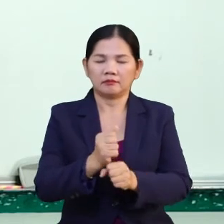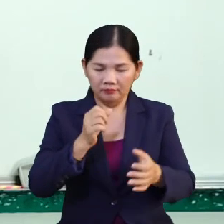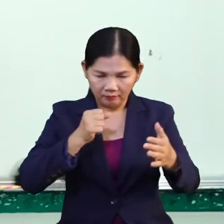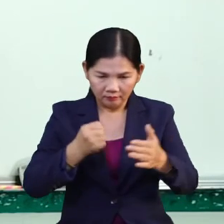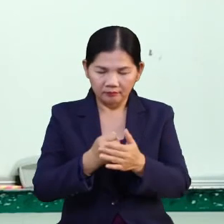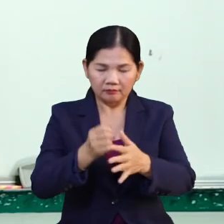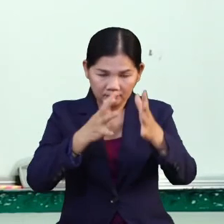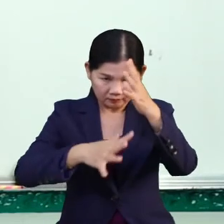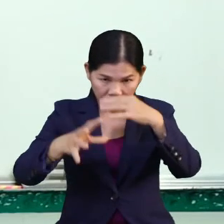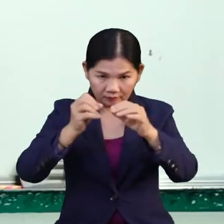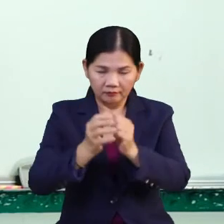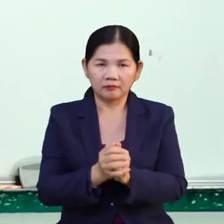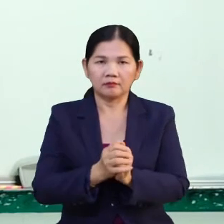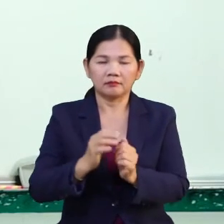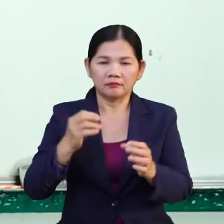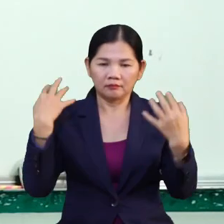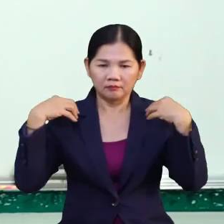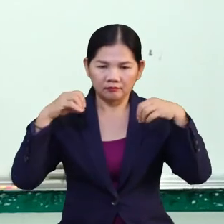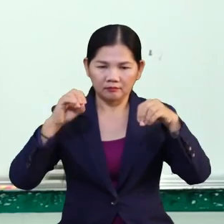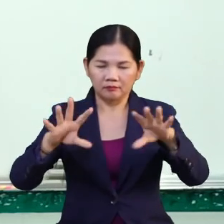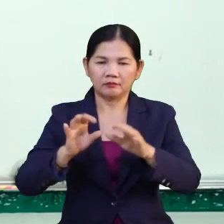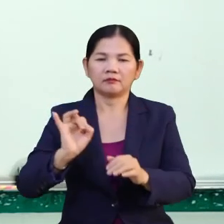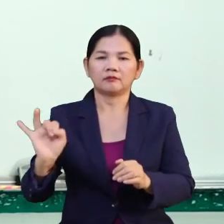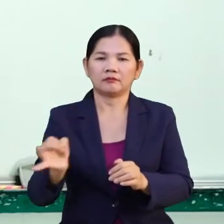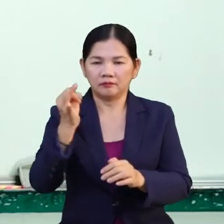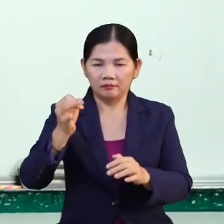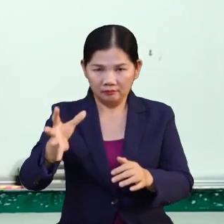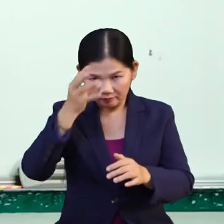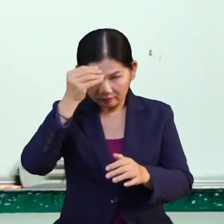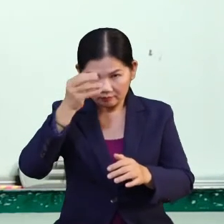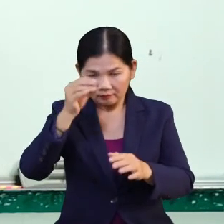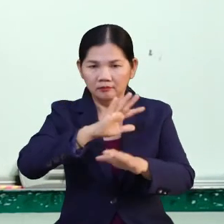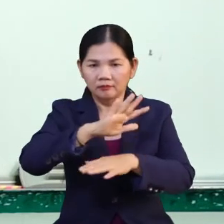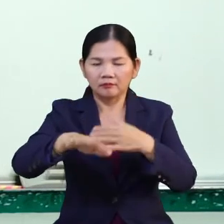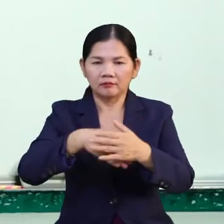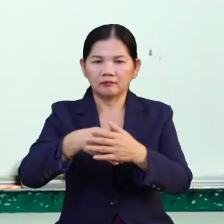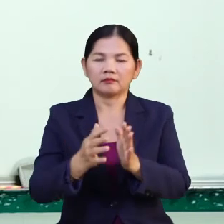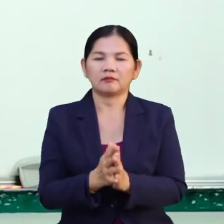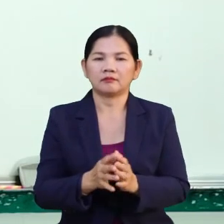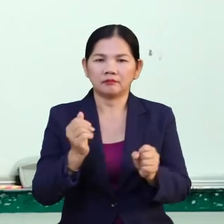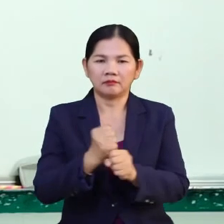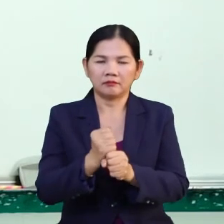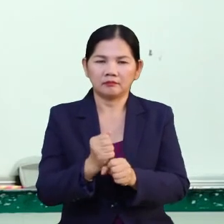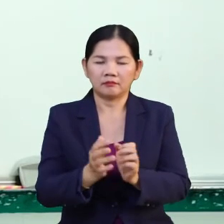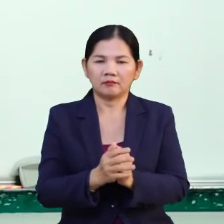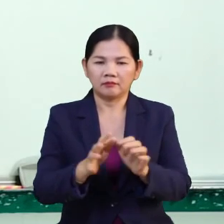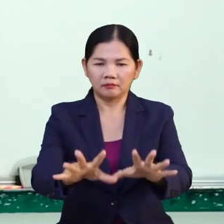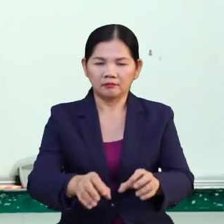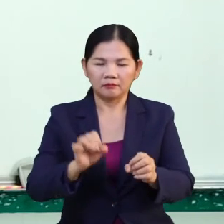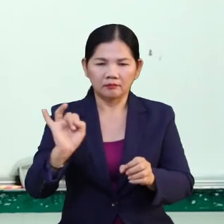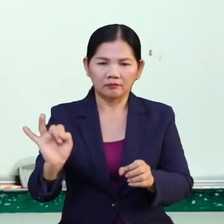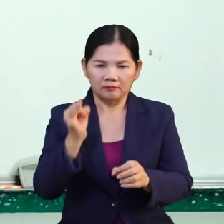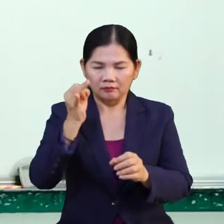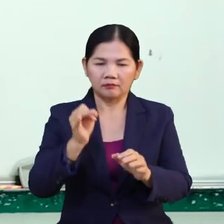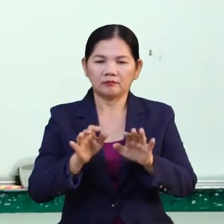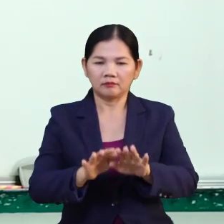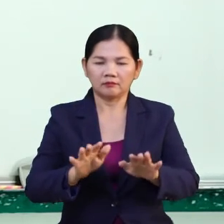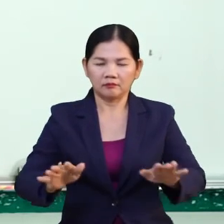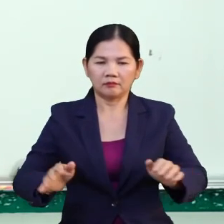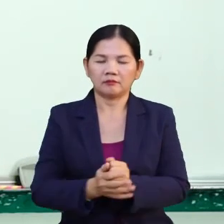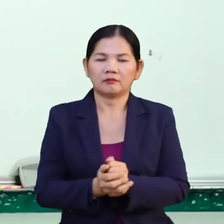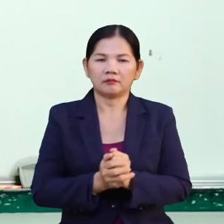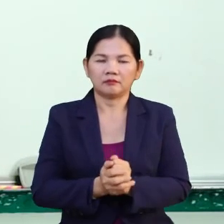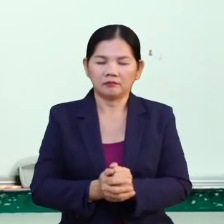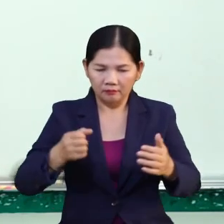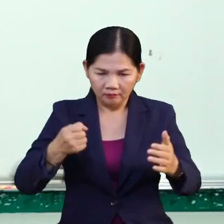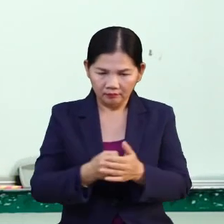រៀនសូត្រចាអ្នកគ្រូសូមជូនពរកូនឲ្យជោគជ័យក្នុងការសិក្សាទាំងអស់គ្នាចាដើម្បីបានទទួលការជោគជ័យតទៅកូនចា